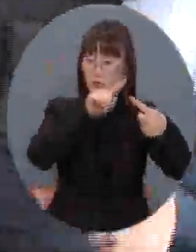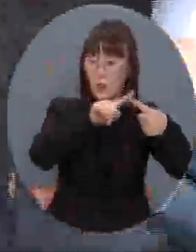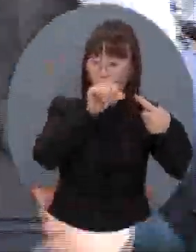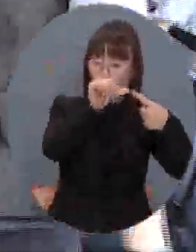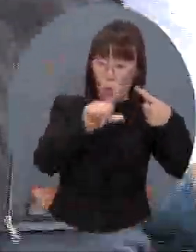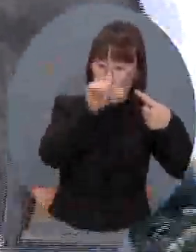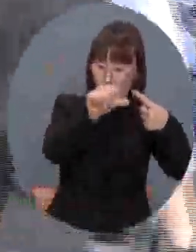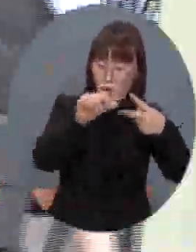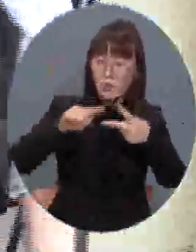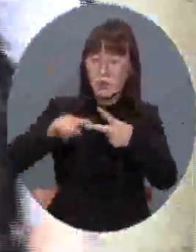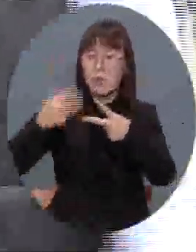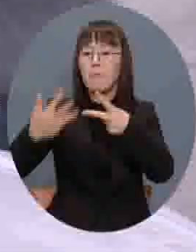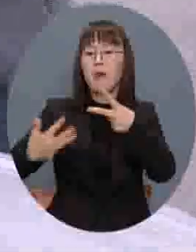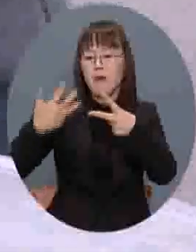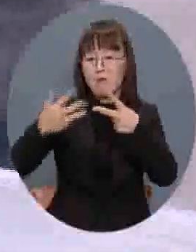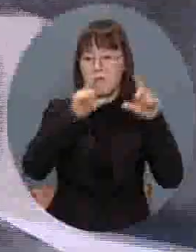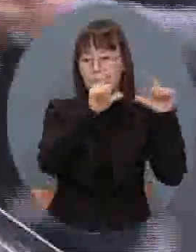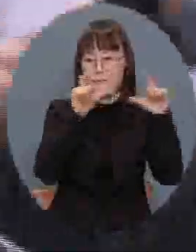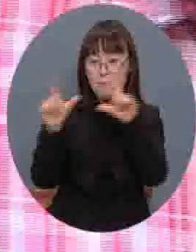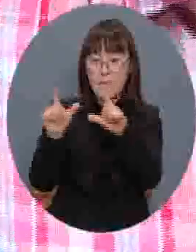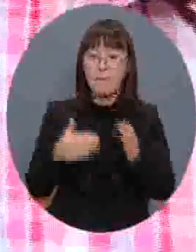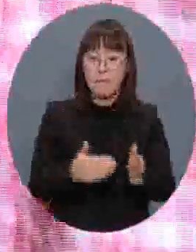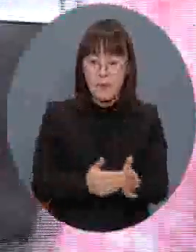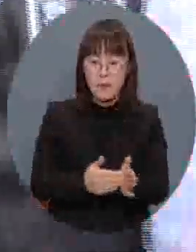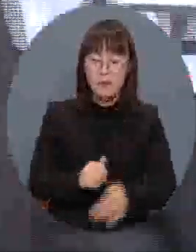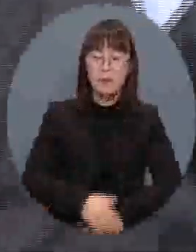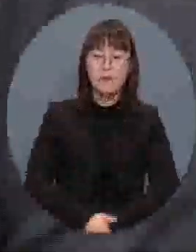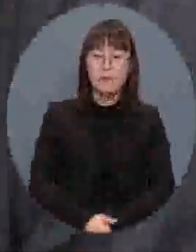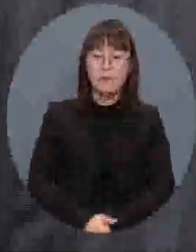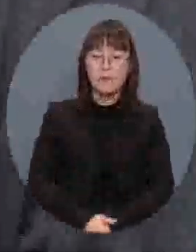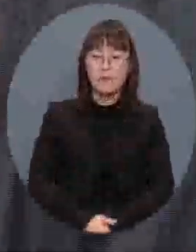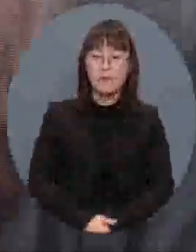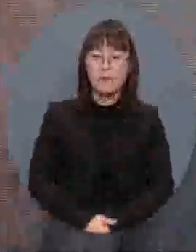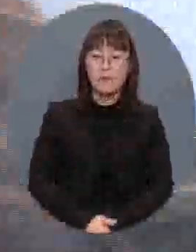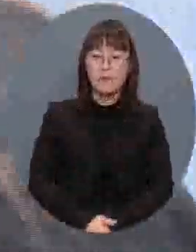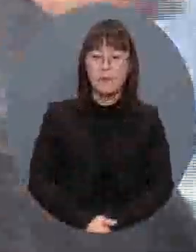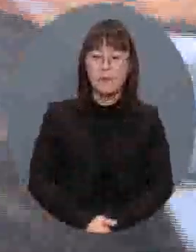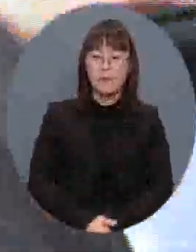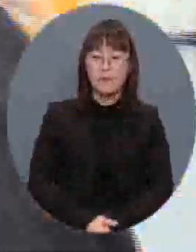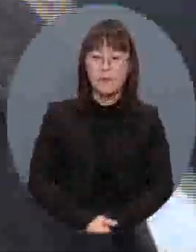5년과 징역 8개월을 구형했습니다. MBC 뉴스 조재한입니다.